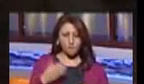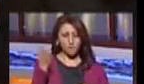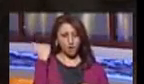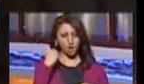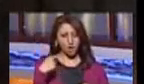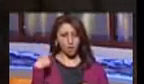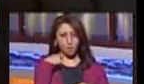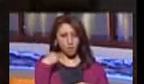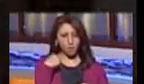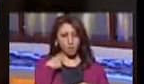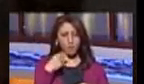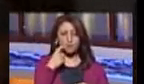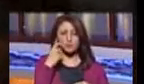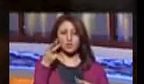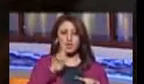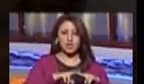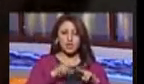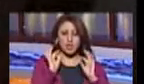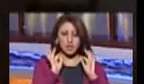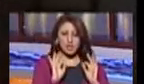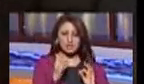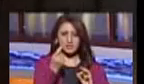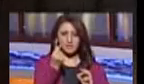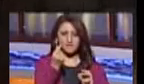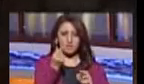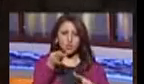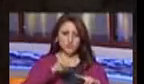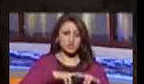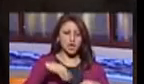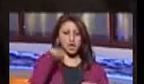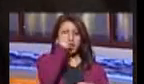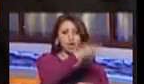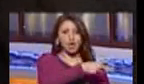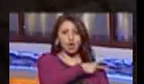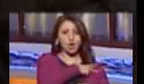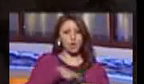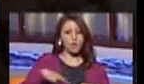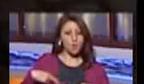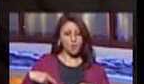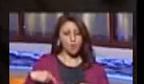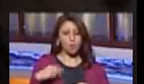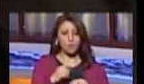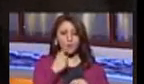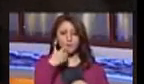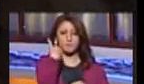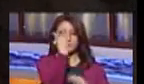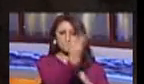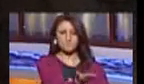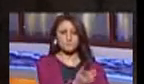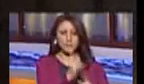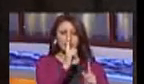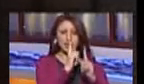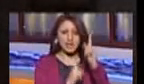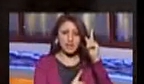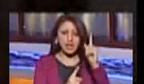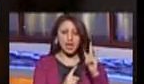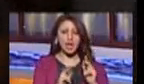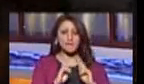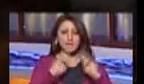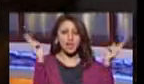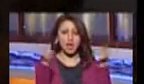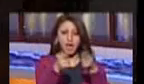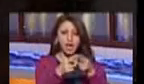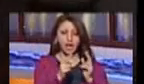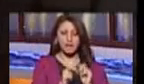الصناعة والاحتكار ورد المبالغ لخزينة الدولة. وقدم الأستاذ جميل سعيد بلاغ للنائب العام عن موكله